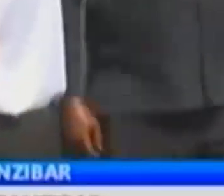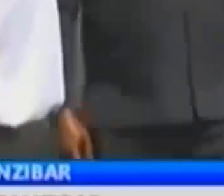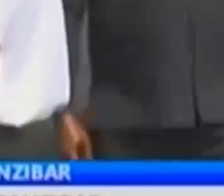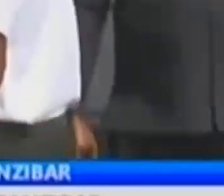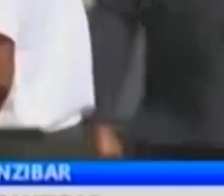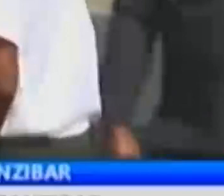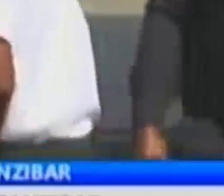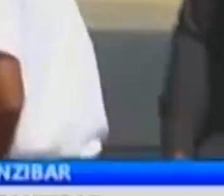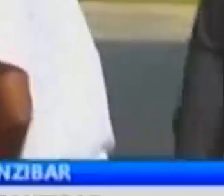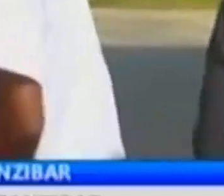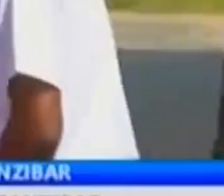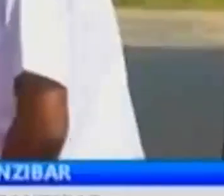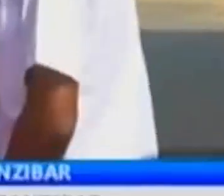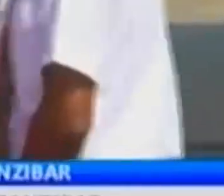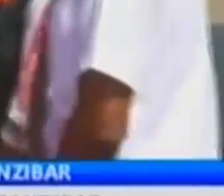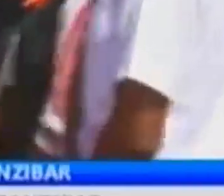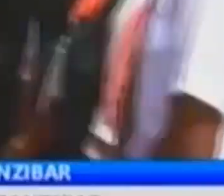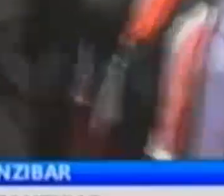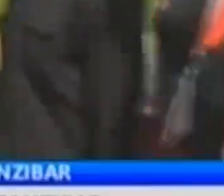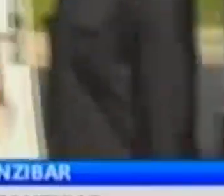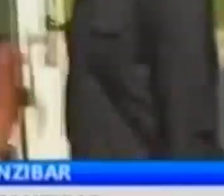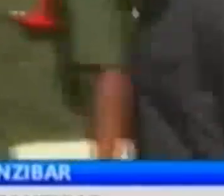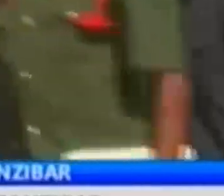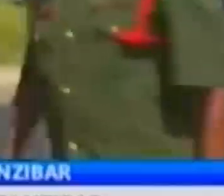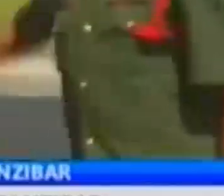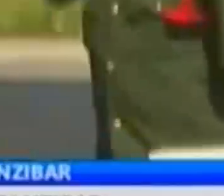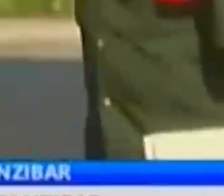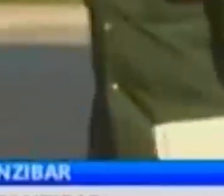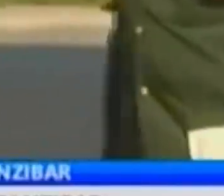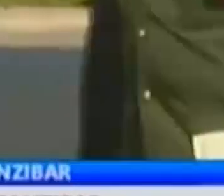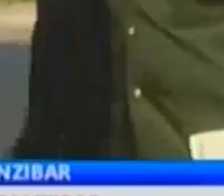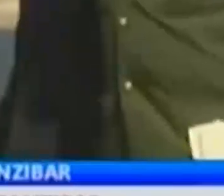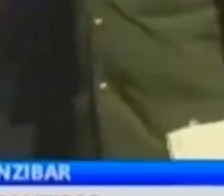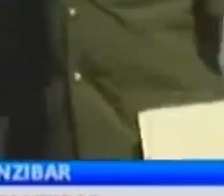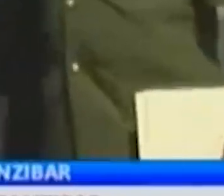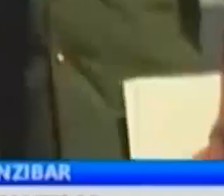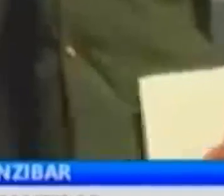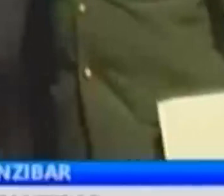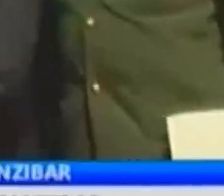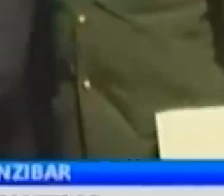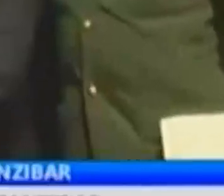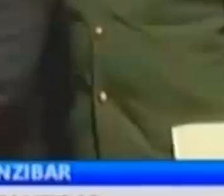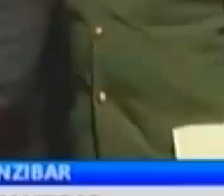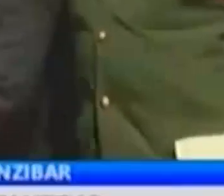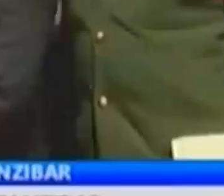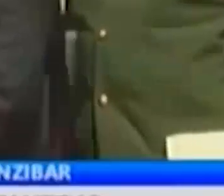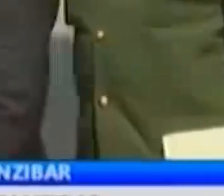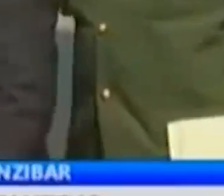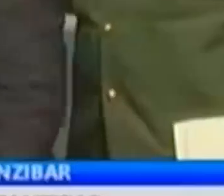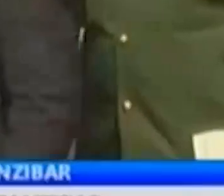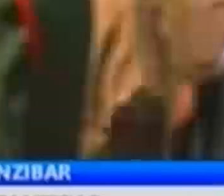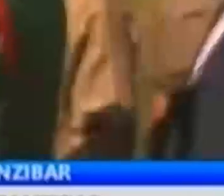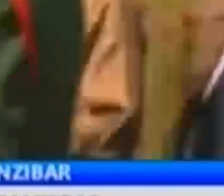vya ngoma vilivyoandaliwa kwa ajili ya mapokezi yake Rais Dr. John Magufuli,